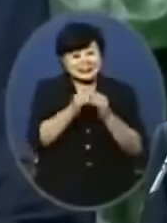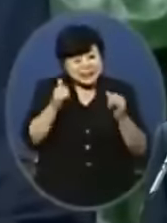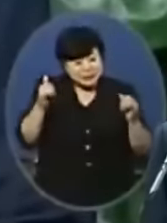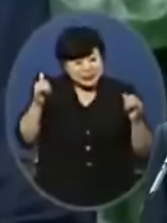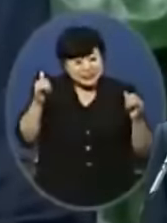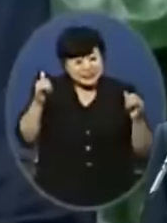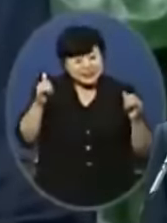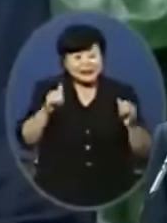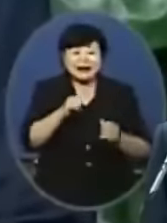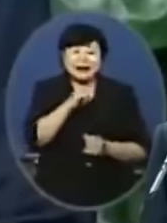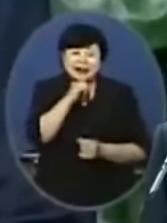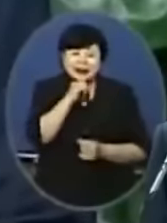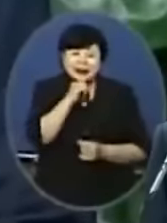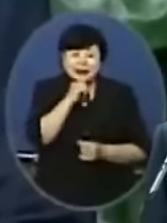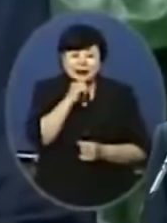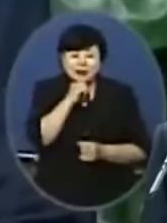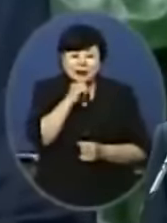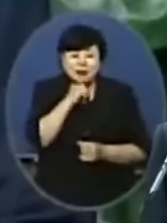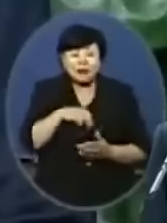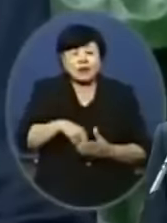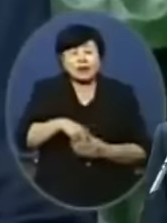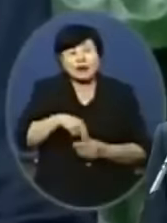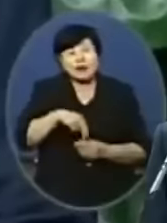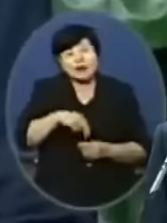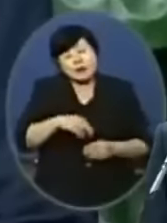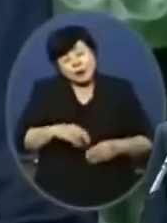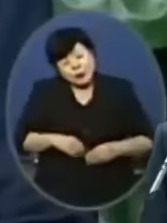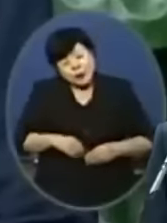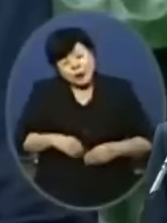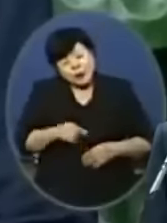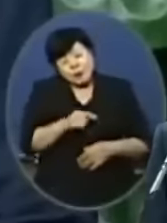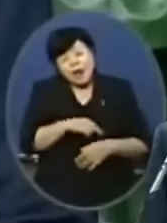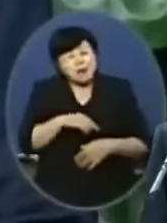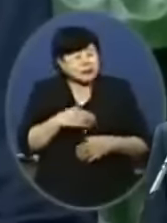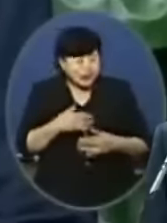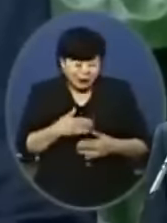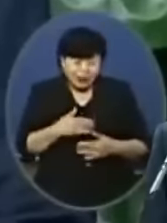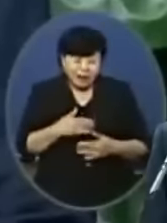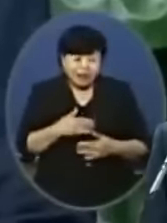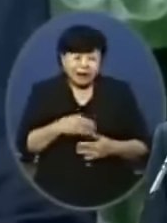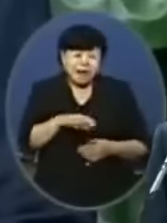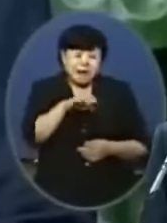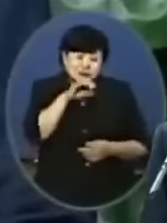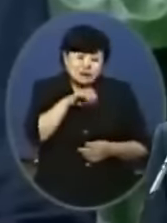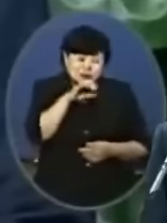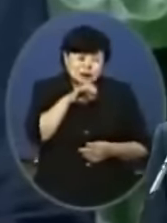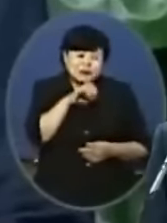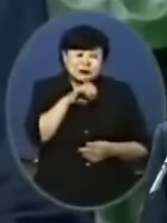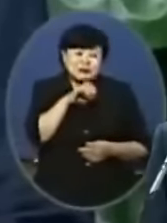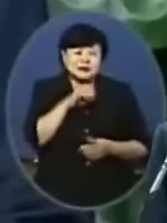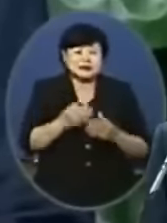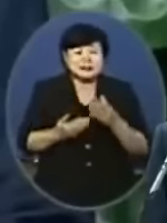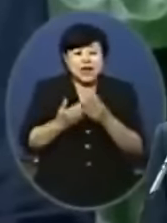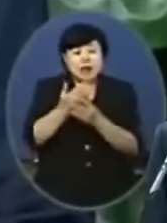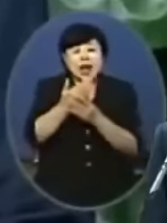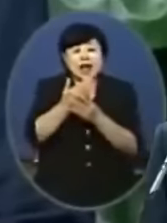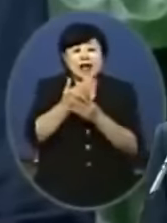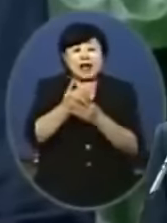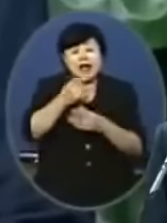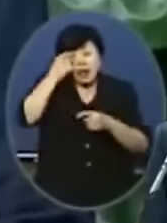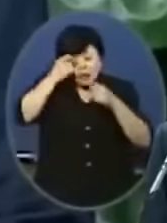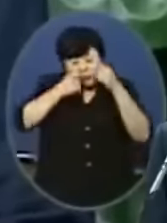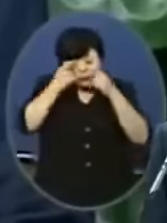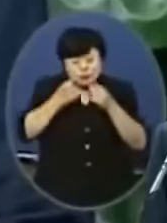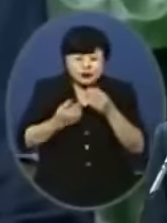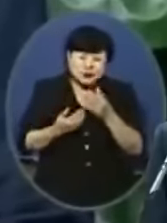사람들이 가난하고 헐벗고 못 살게 되면 마음도 약해져서 원망 잘 나오고